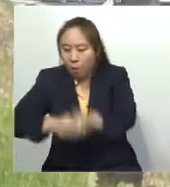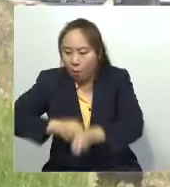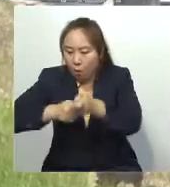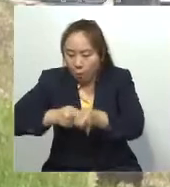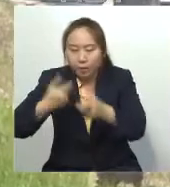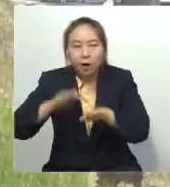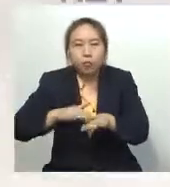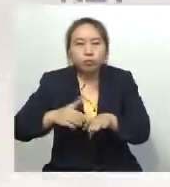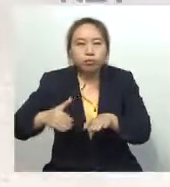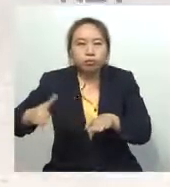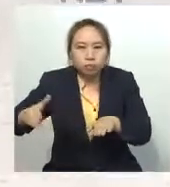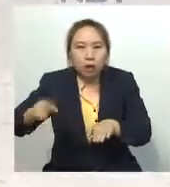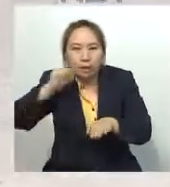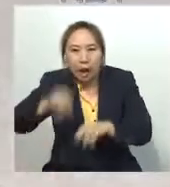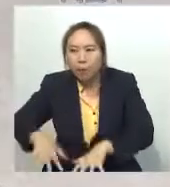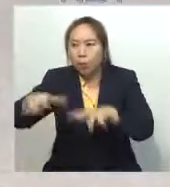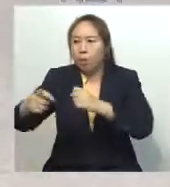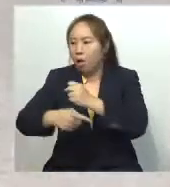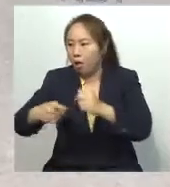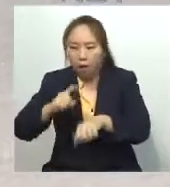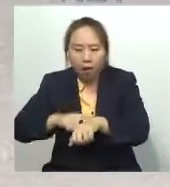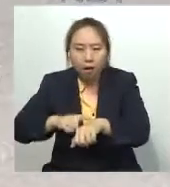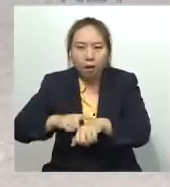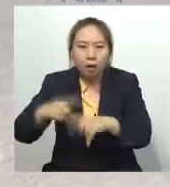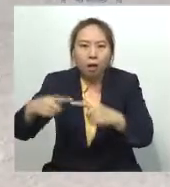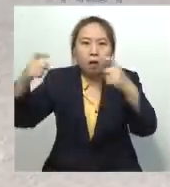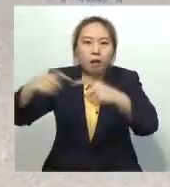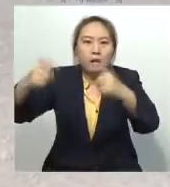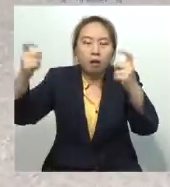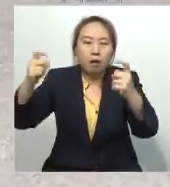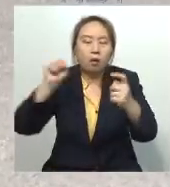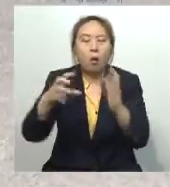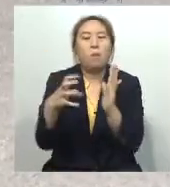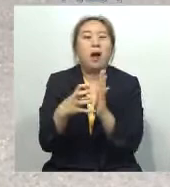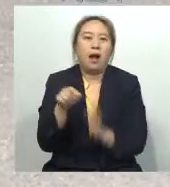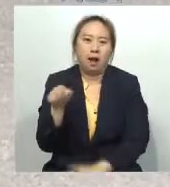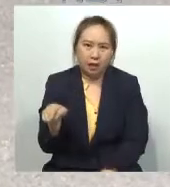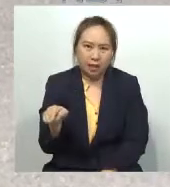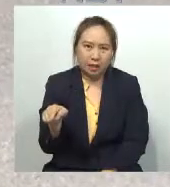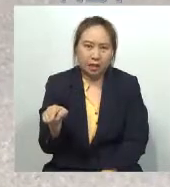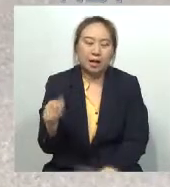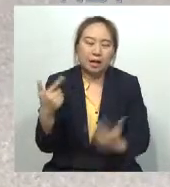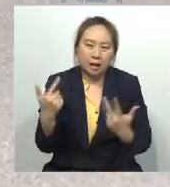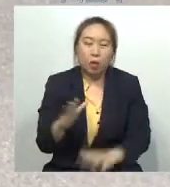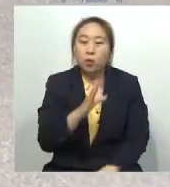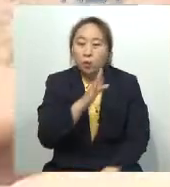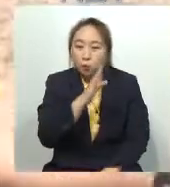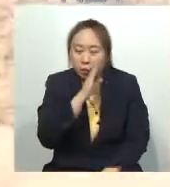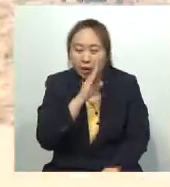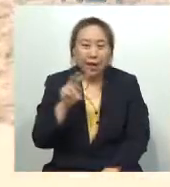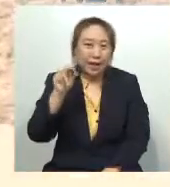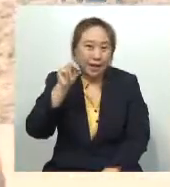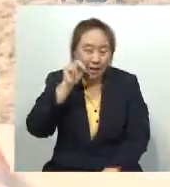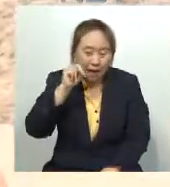เก็บเกี่ยวผลผลิตจะคาบเกี่ยวกับช่วงที่น้ำหลากในพื้นที่ภาคกลาง แล้วก็เมื่อมีการระบายน้ำเข้าทุ่